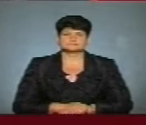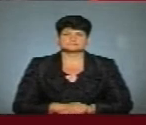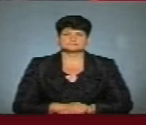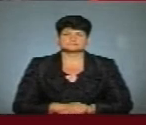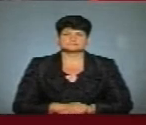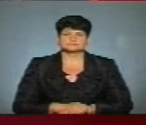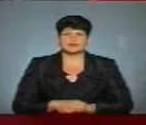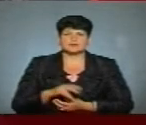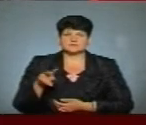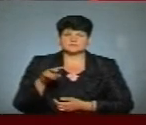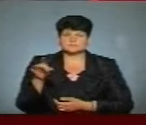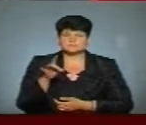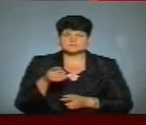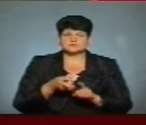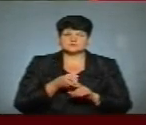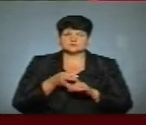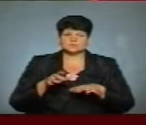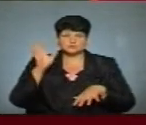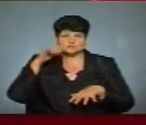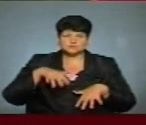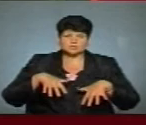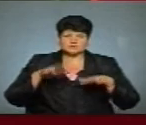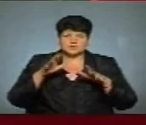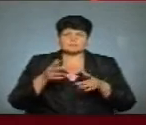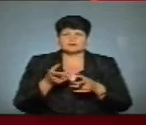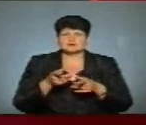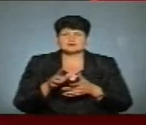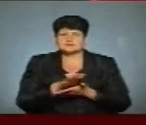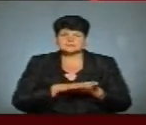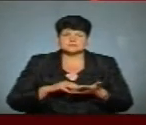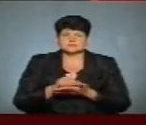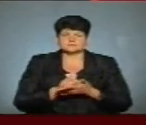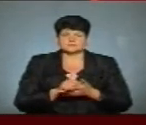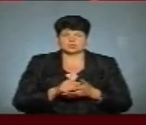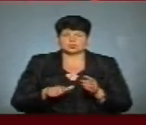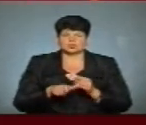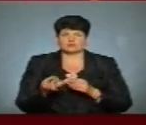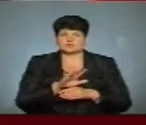На Лановеччині через дощі розмило дорогу, яку не ремонтували близько 15 років.